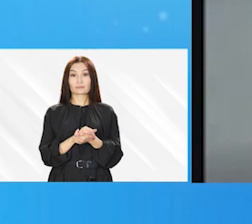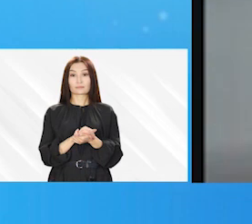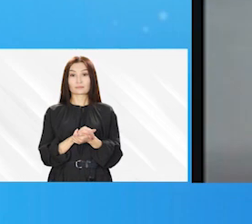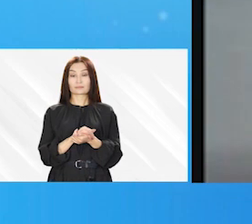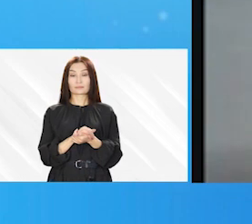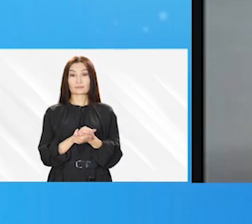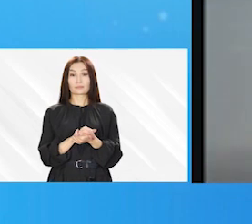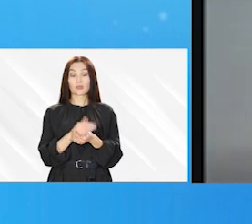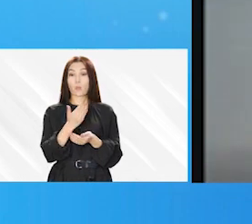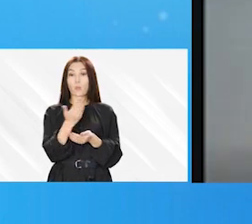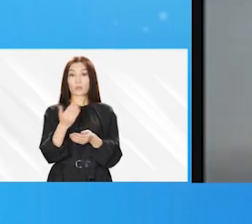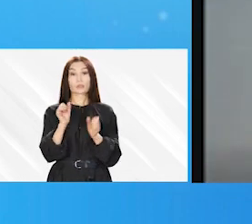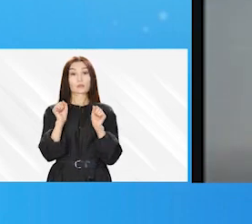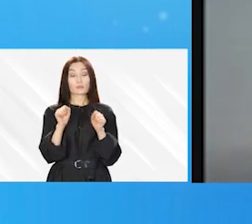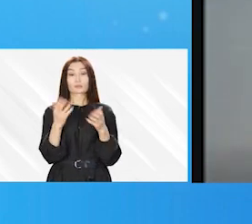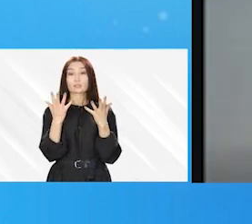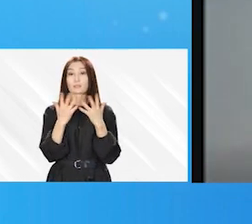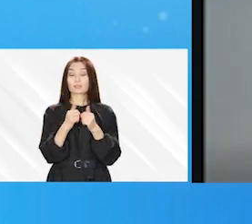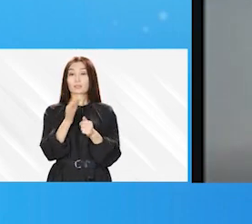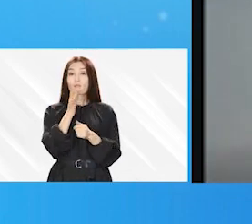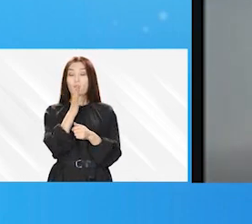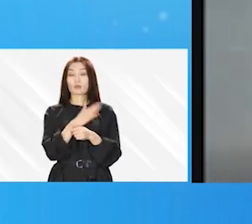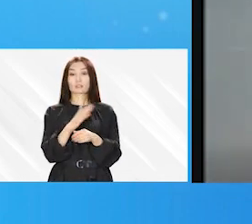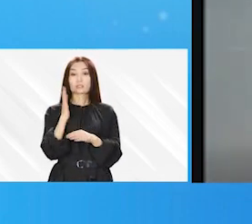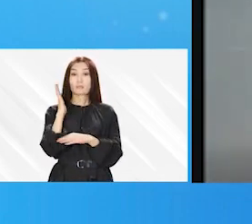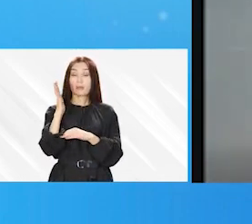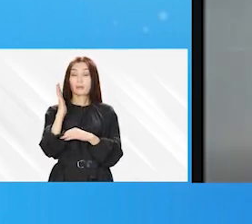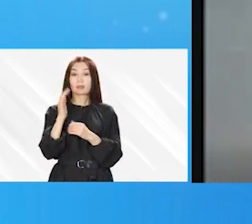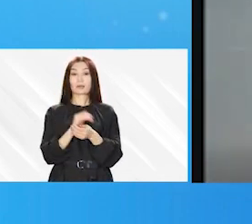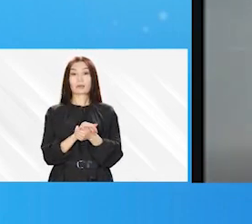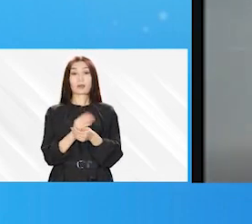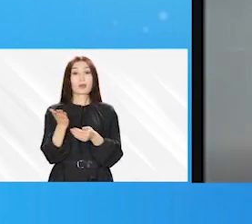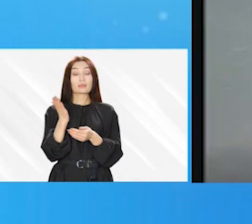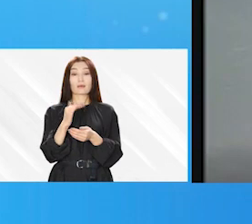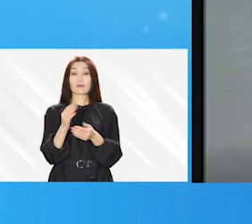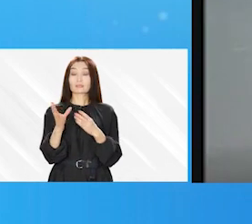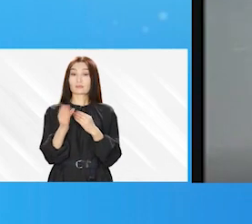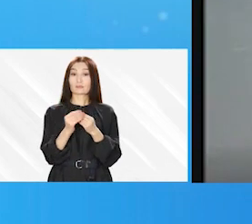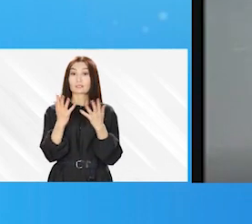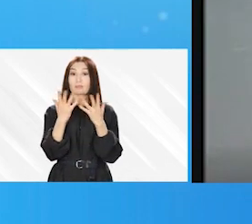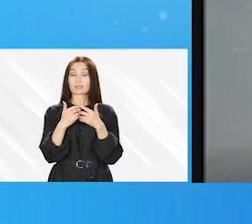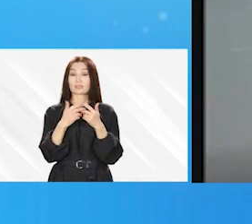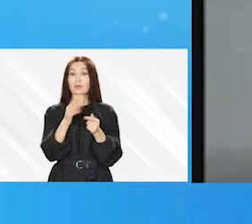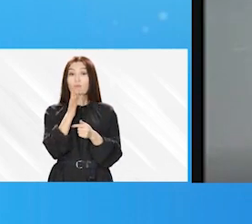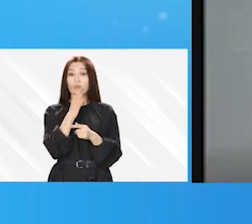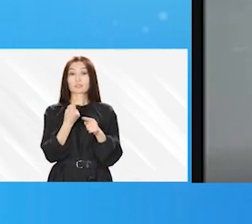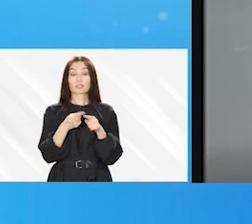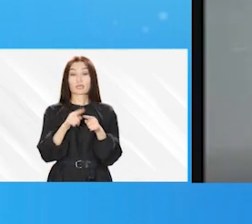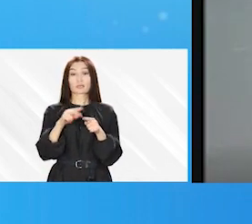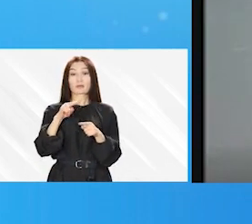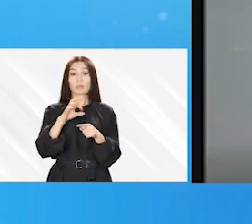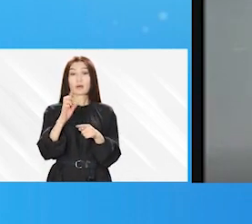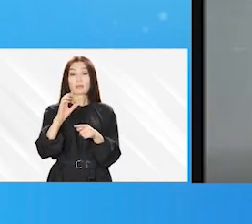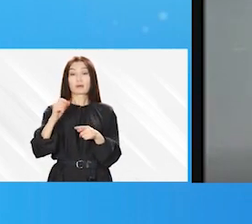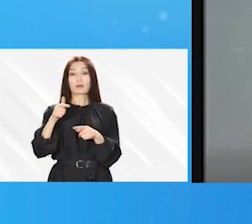по ним можно подсчитать возраст побега давайте вместе посчитаем возраст этого побега